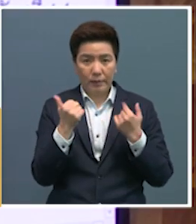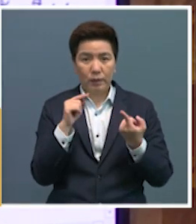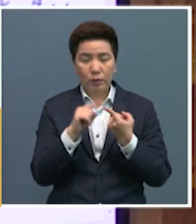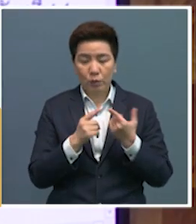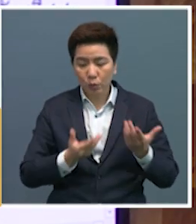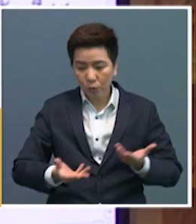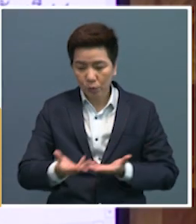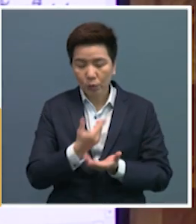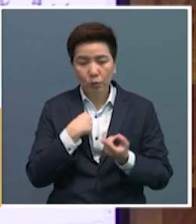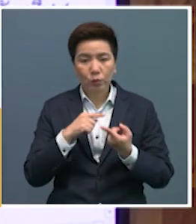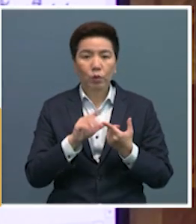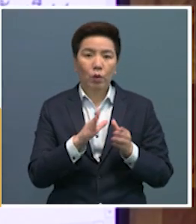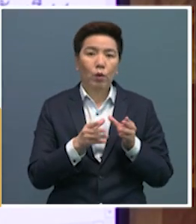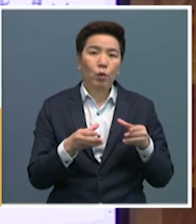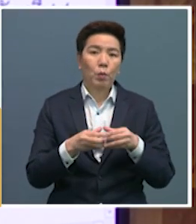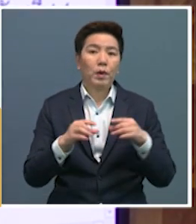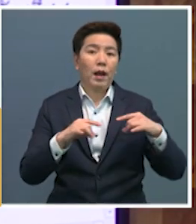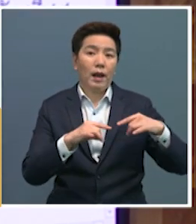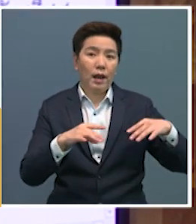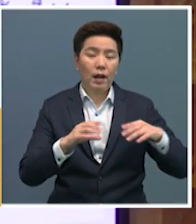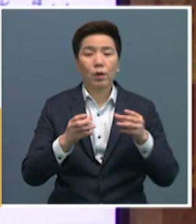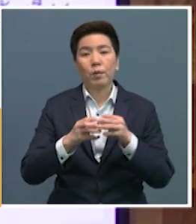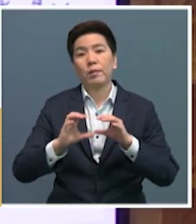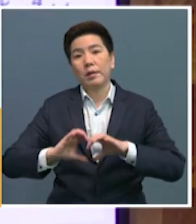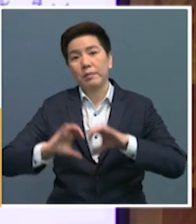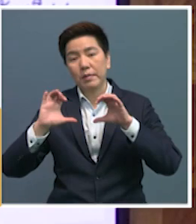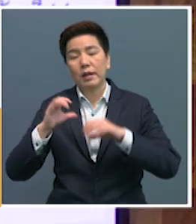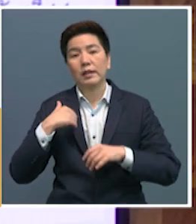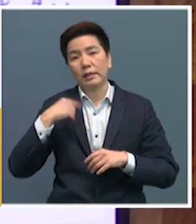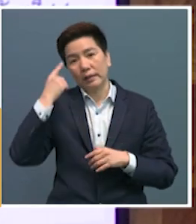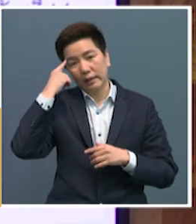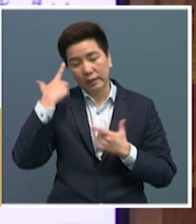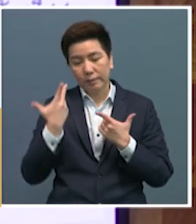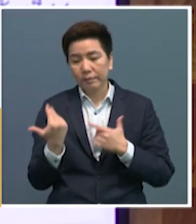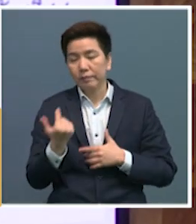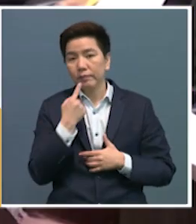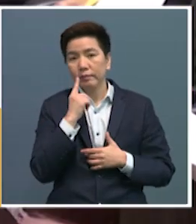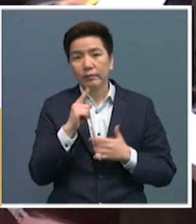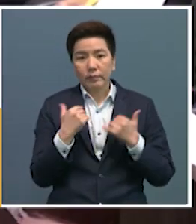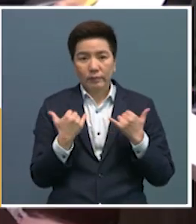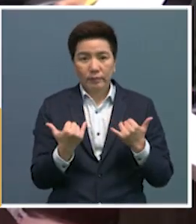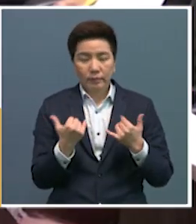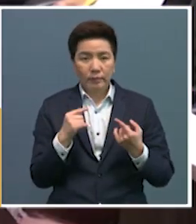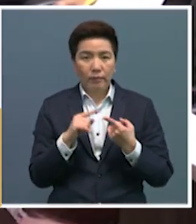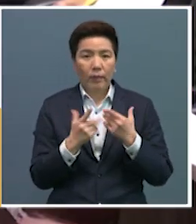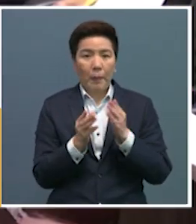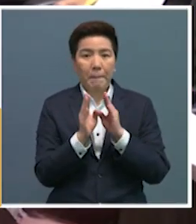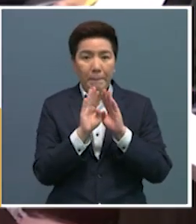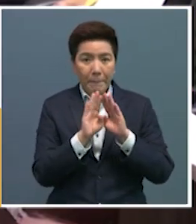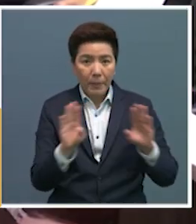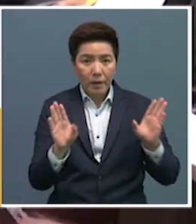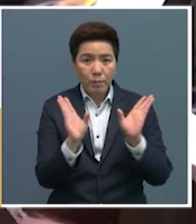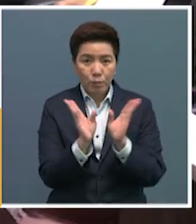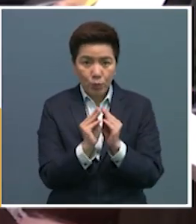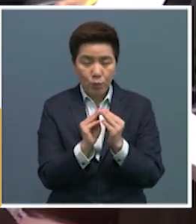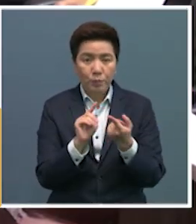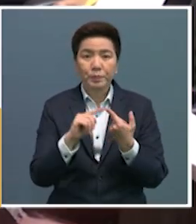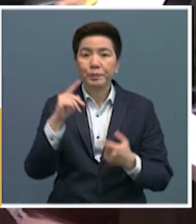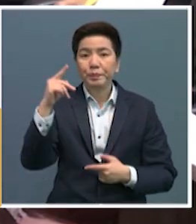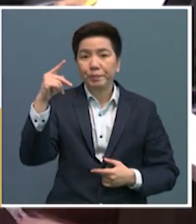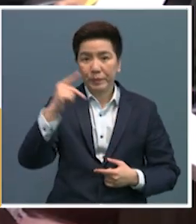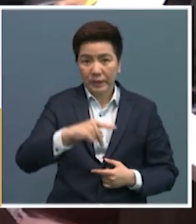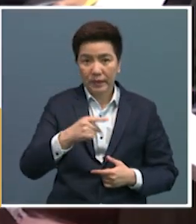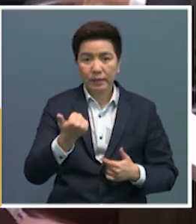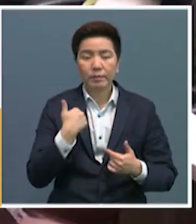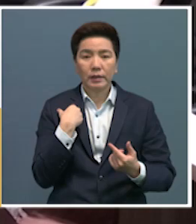จะหารือการของวิปฝ่ายค้านและก็มีปะทะบานอย่างที่คุณพัฒนบอกไปก็คือก็จะมีการเปิดประชุมรัฐสภาสมัยวิสามัญ